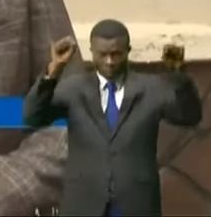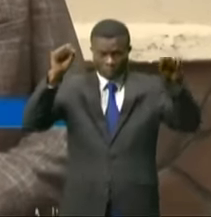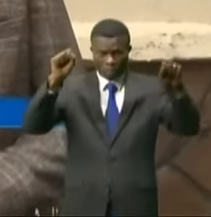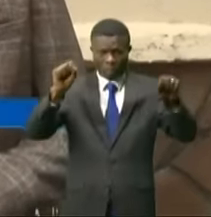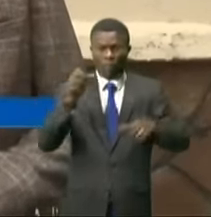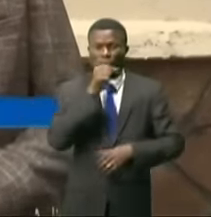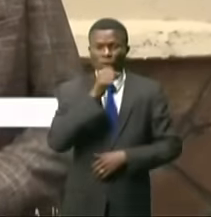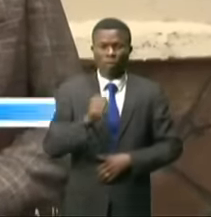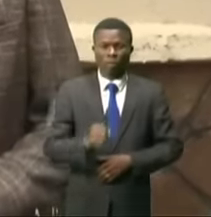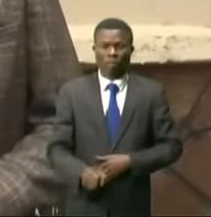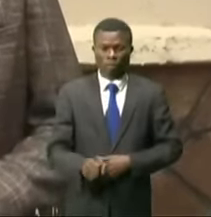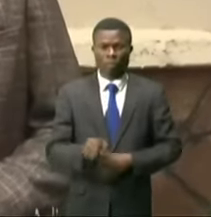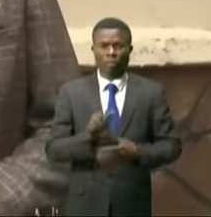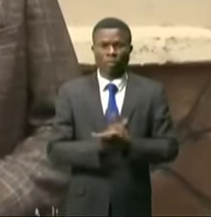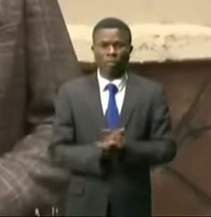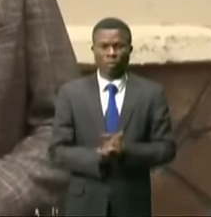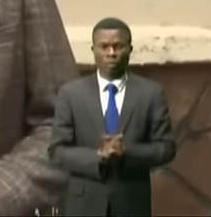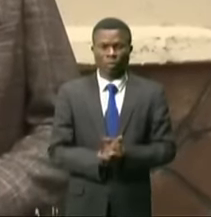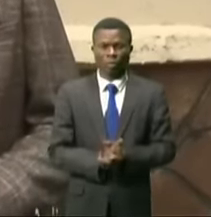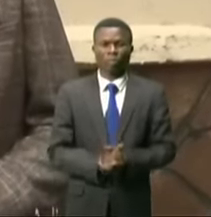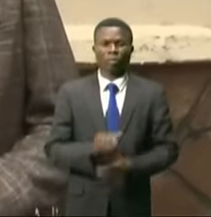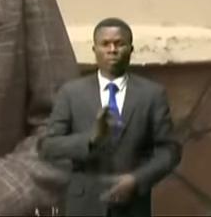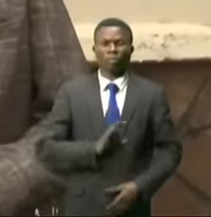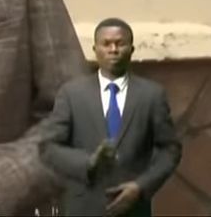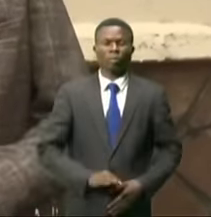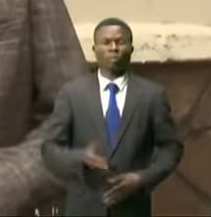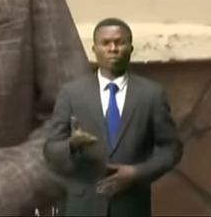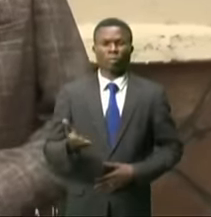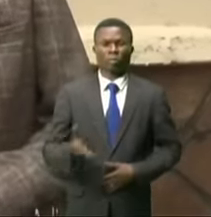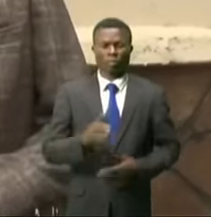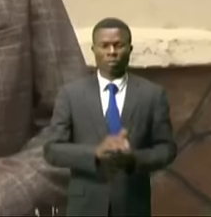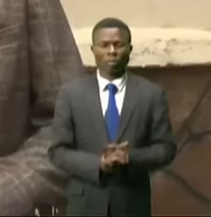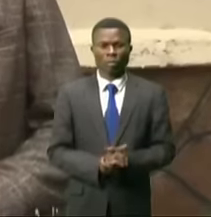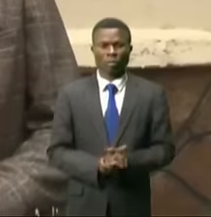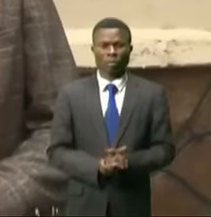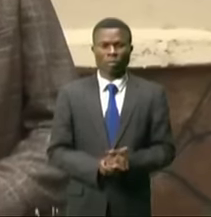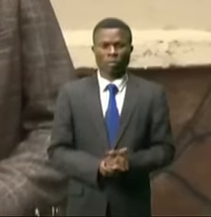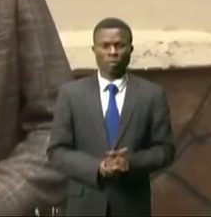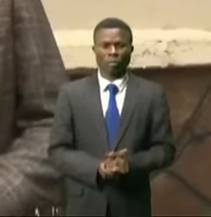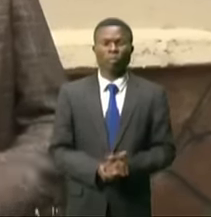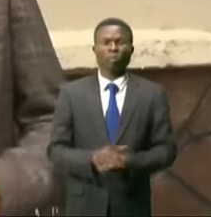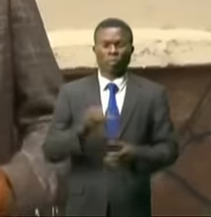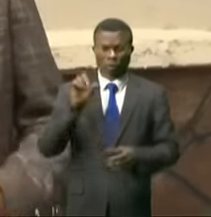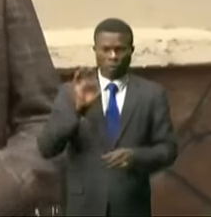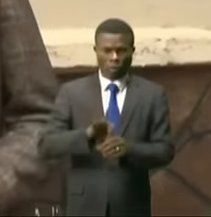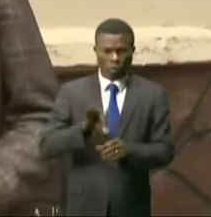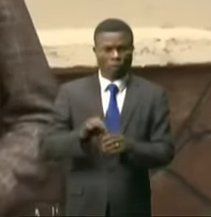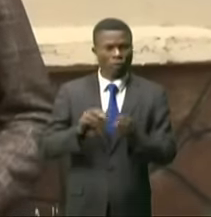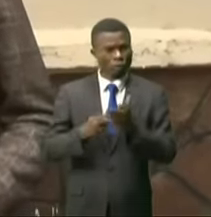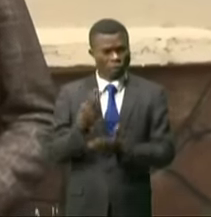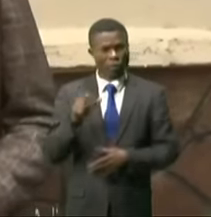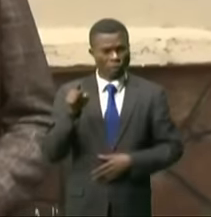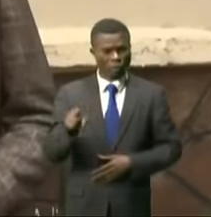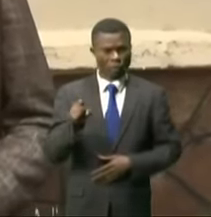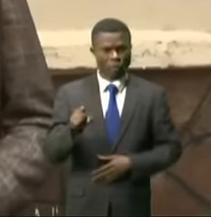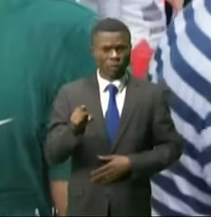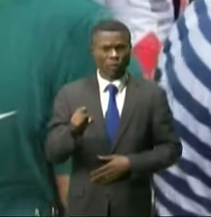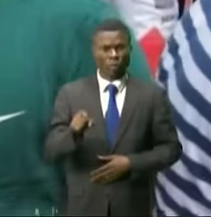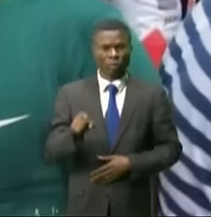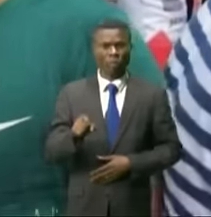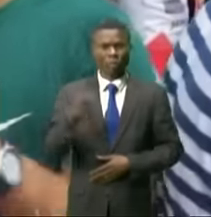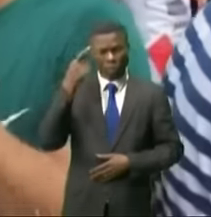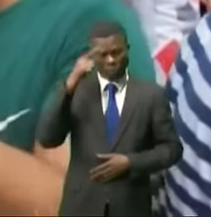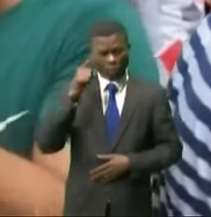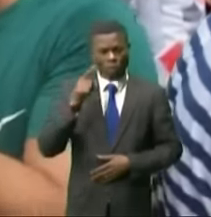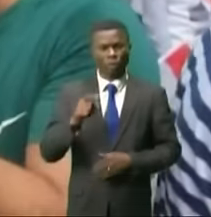sortant, c'est Antoine Félix Tshisekedi Tshilombo, qui bénéficiait du deuxième mandat avec tout ce qu'il a en train d'accomplir au